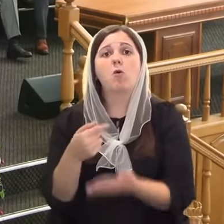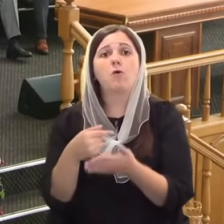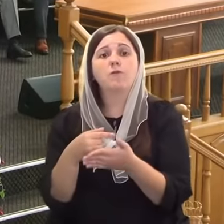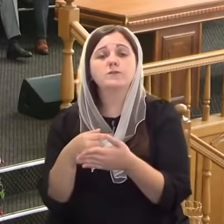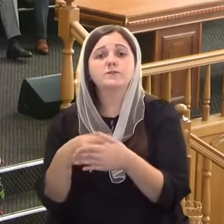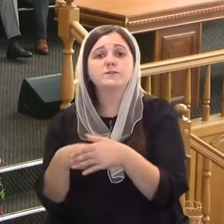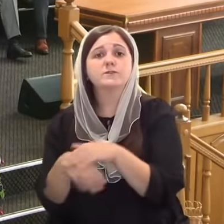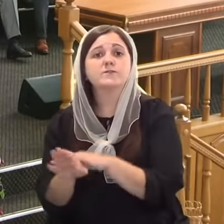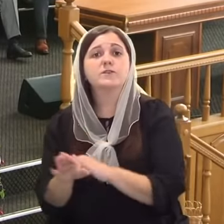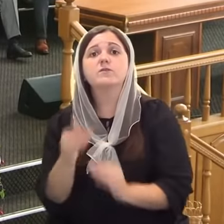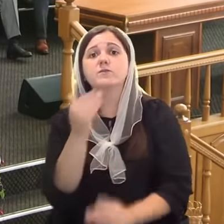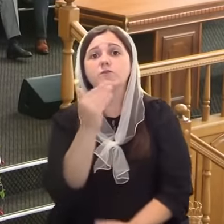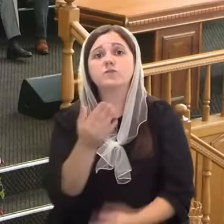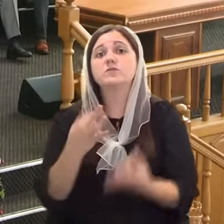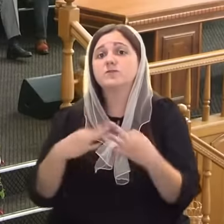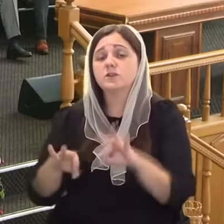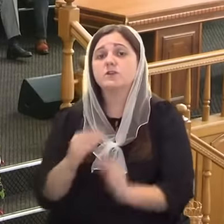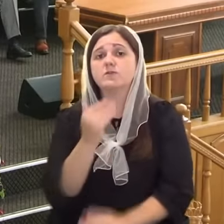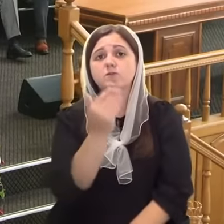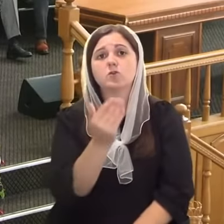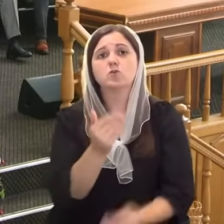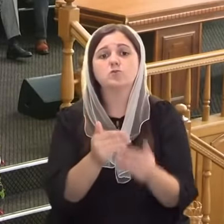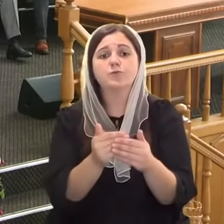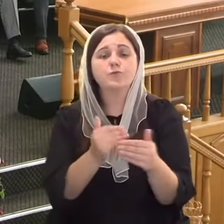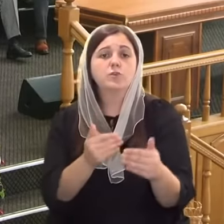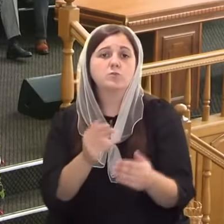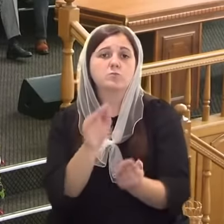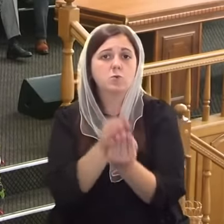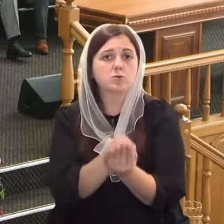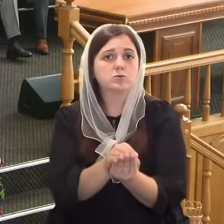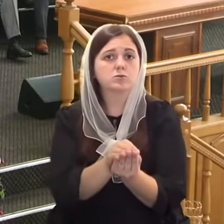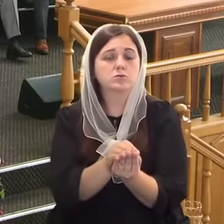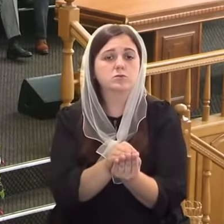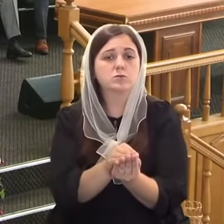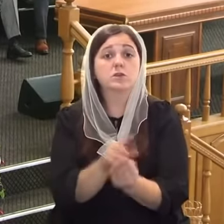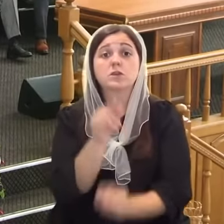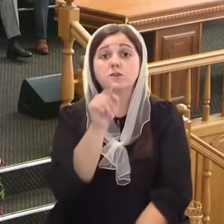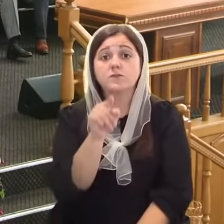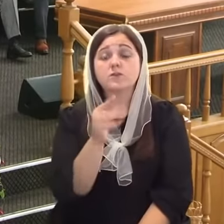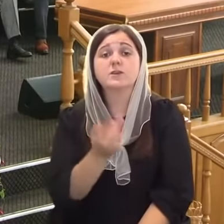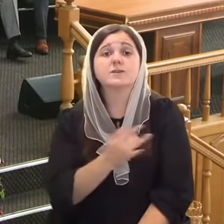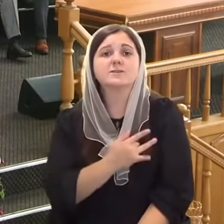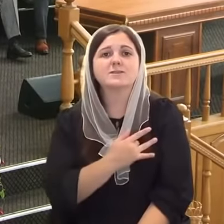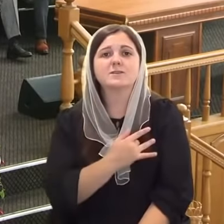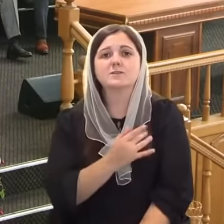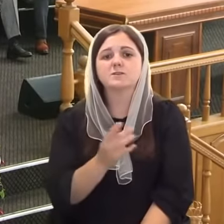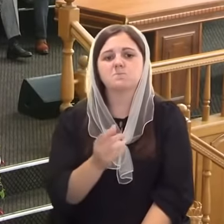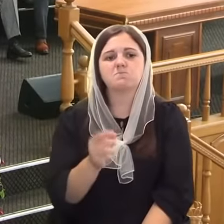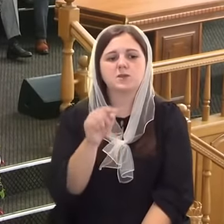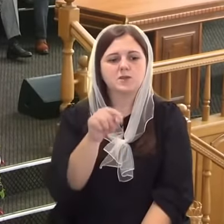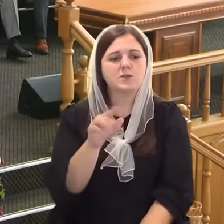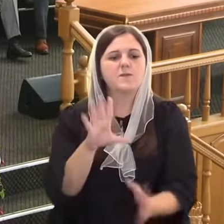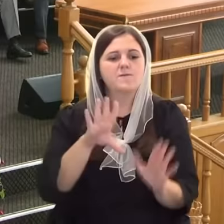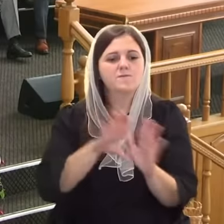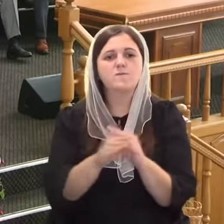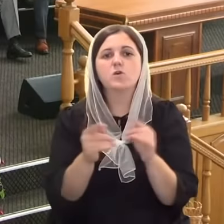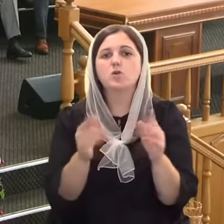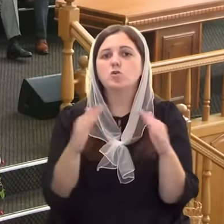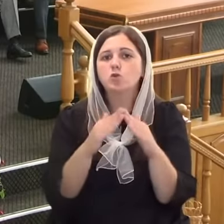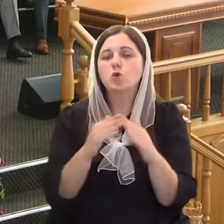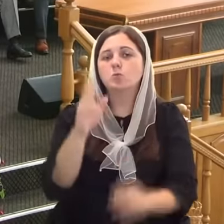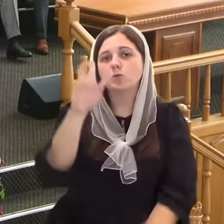твою от могилы. Слава Богу! И твое сердце, оно, находясь в Доме Божьем, в присутствии